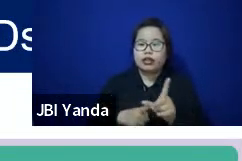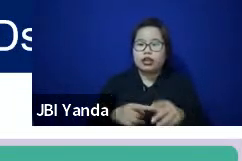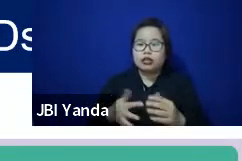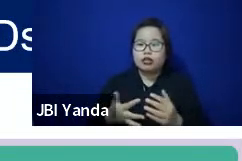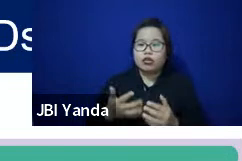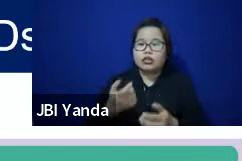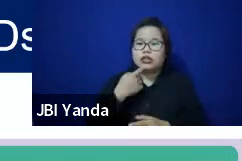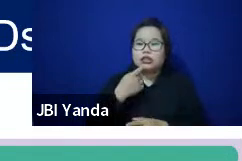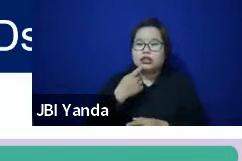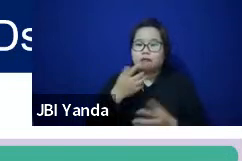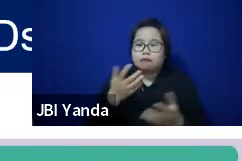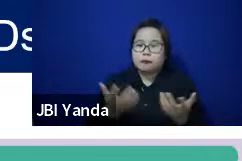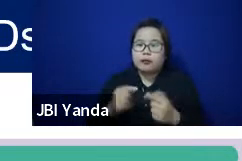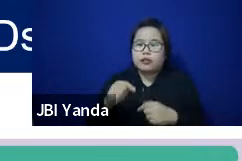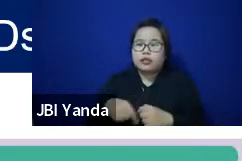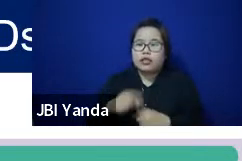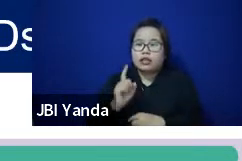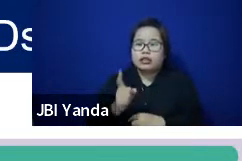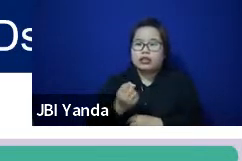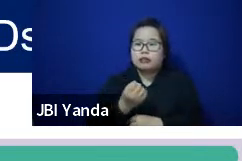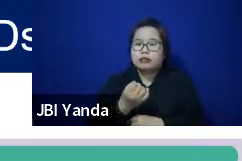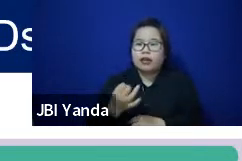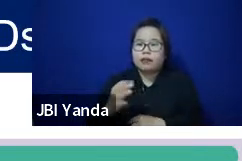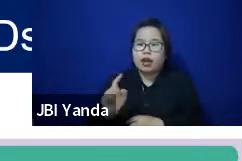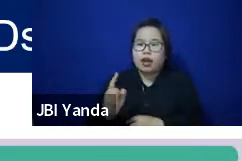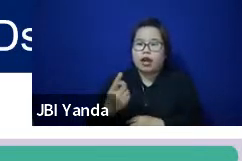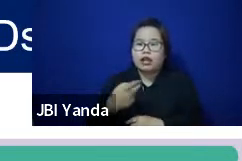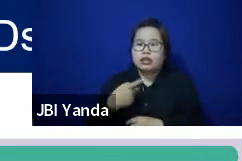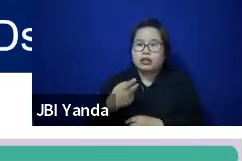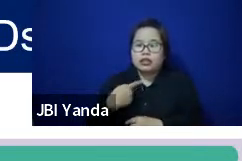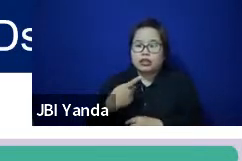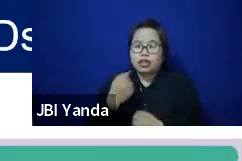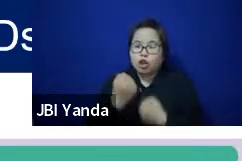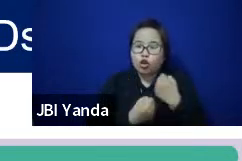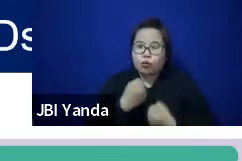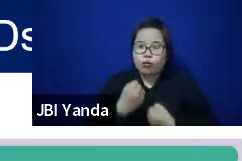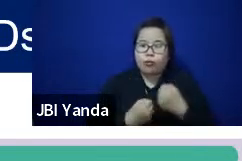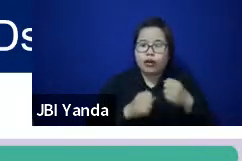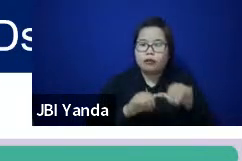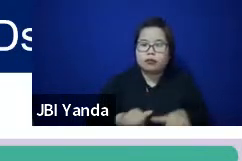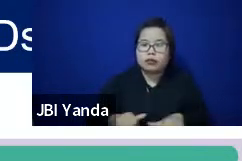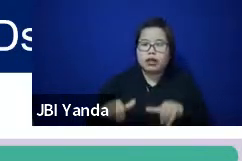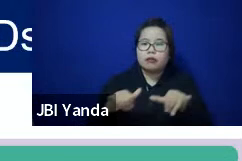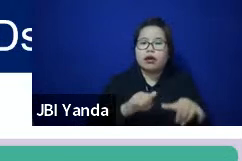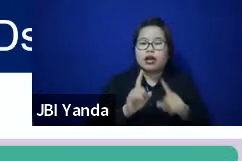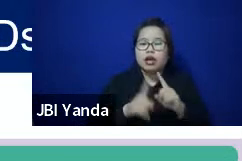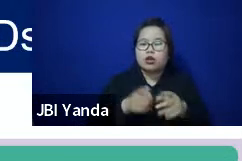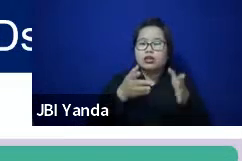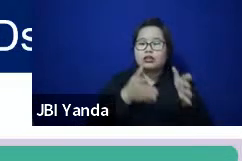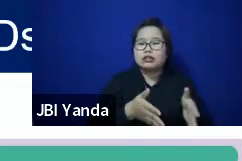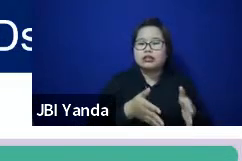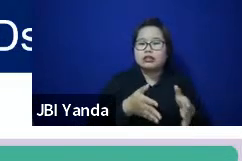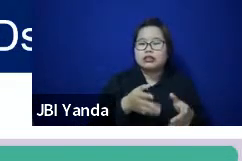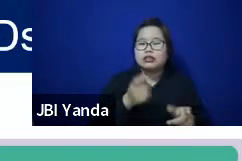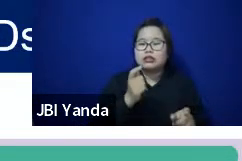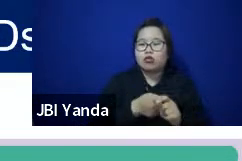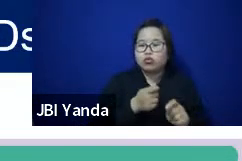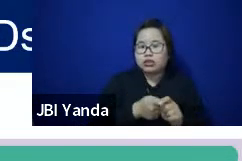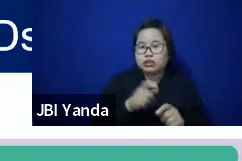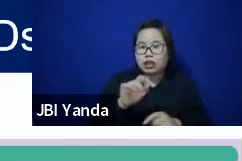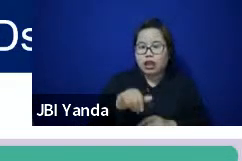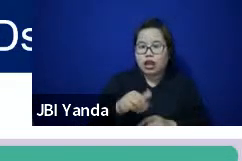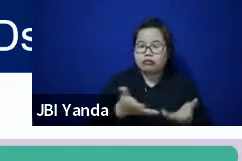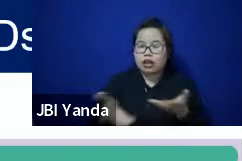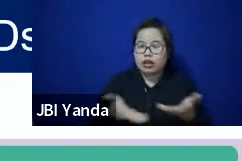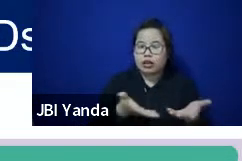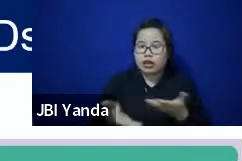itu menjadi beberapa hal yang harus kita upayakan bersama. Kemudian dari sisi services ya, bagaimana